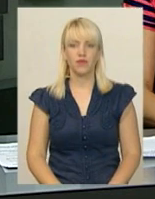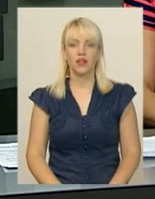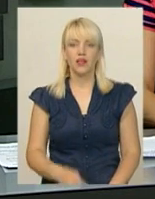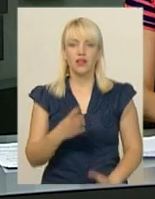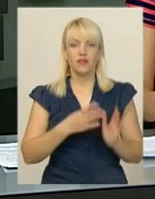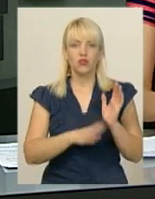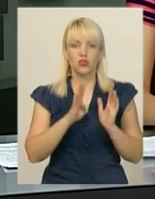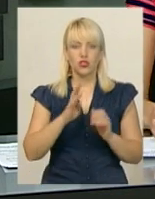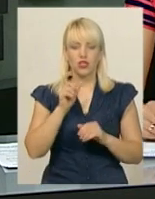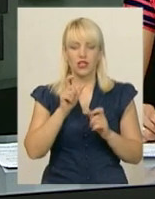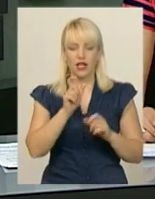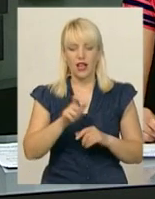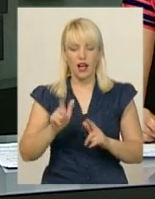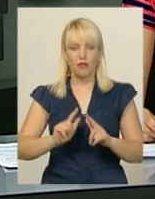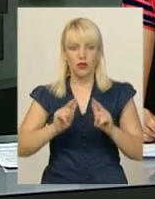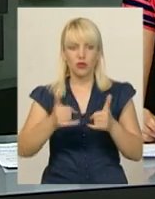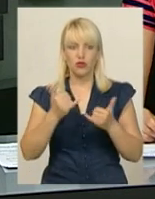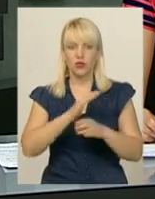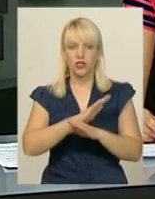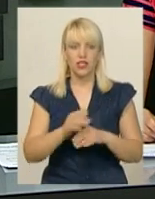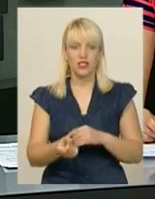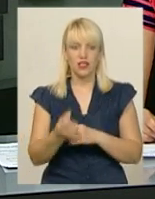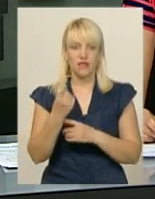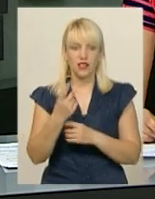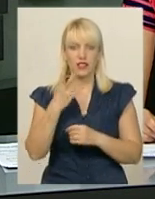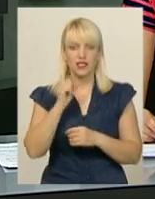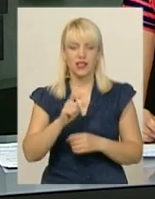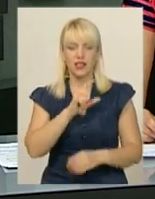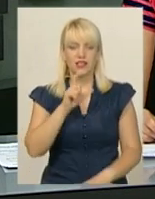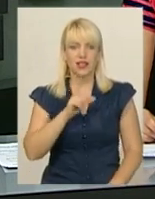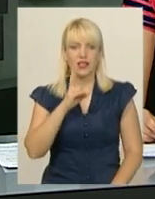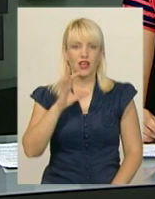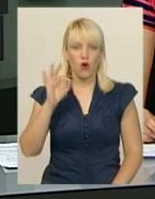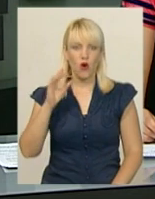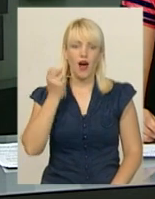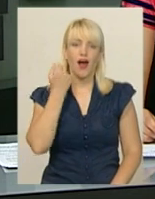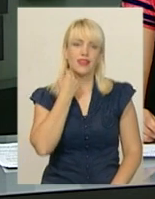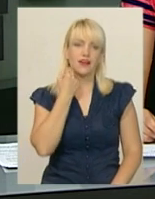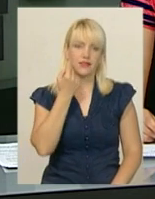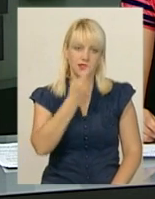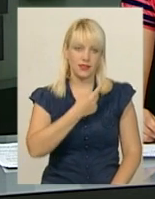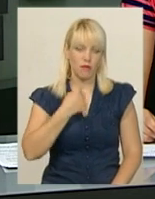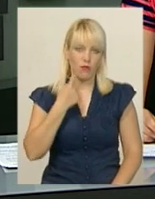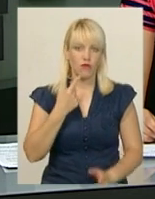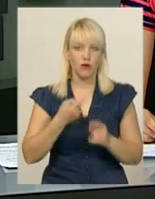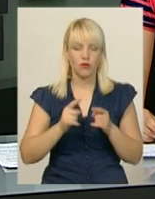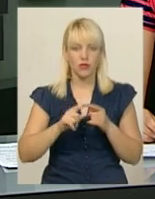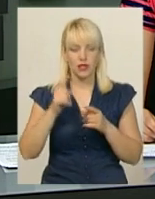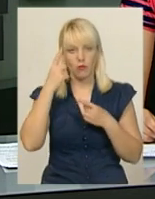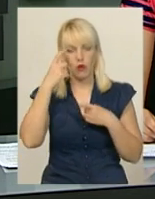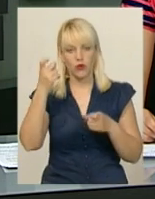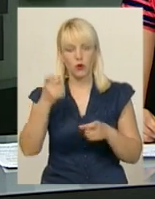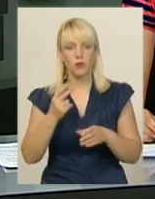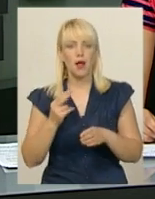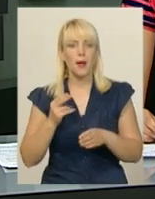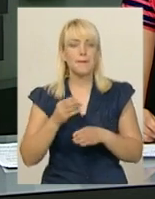94 абітурієнти з Хмельниччини сьогодні не з'явилися на зовнішнє незалежне оцінювання з англійської мови. Про це повідомила методист Вінницького